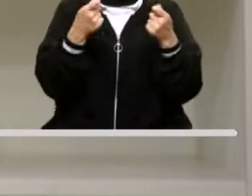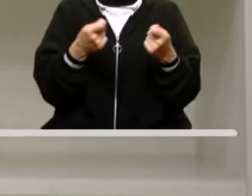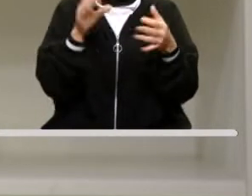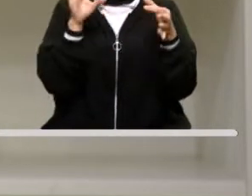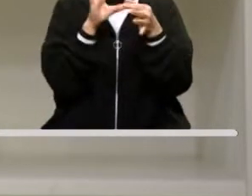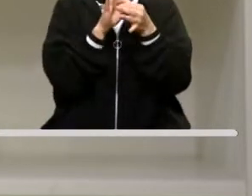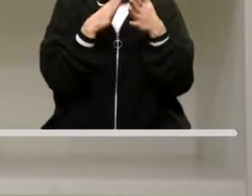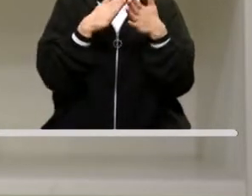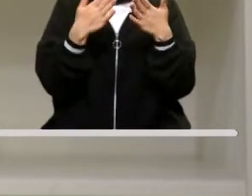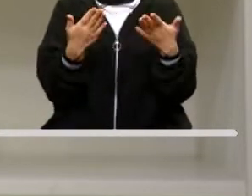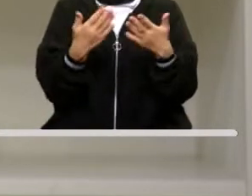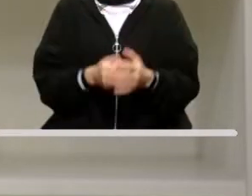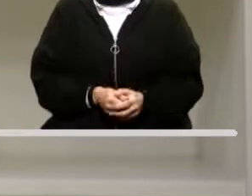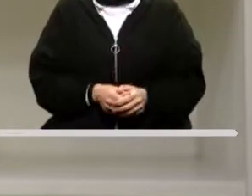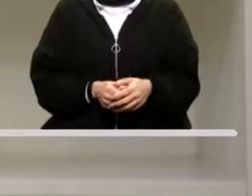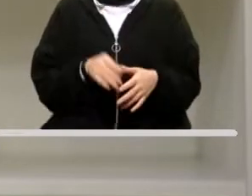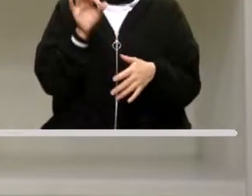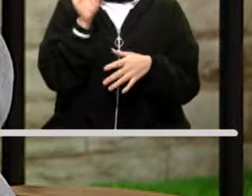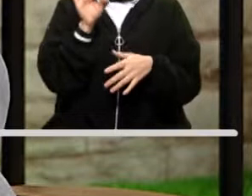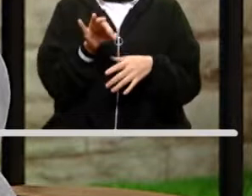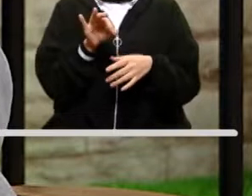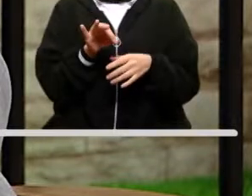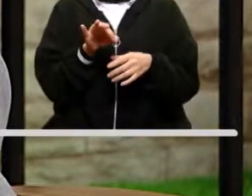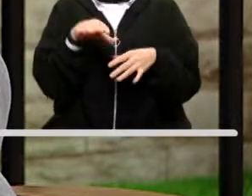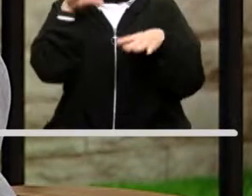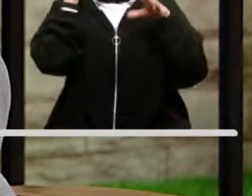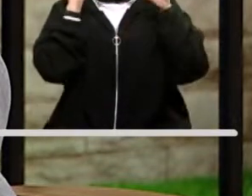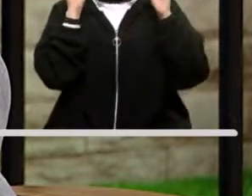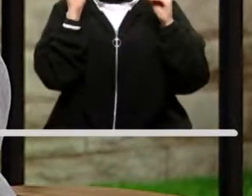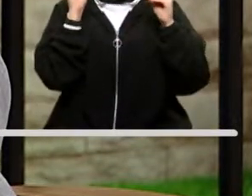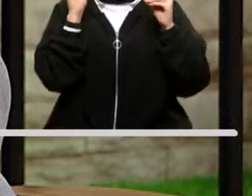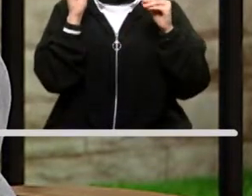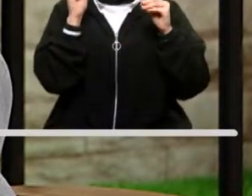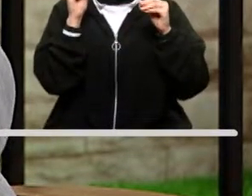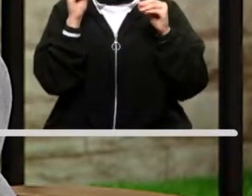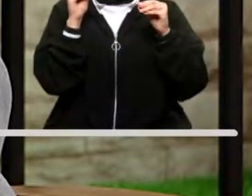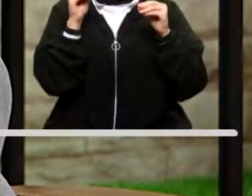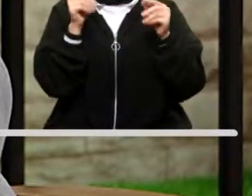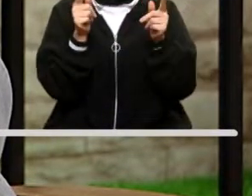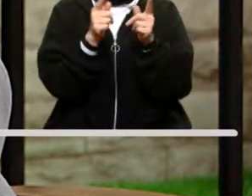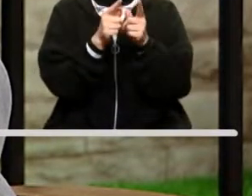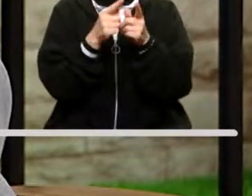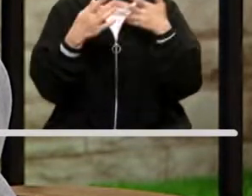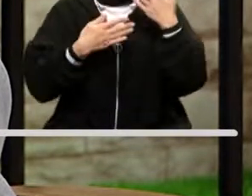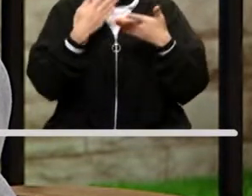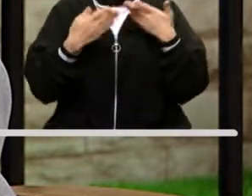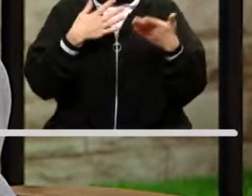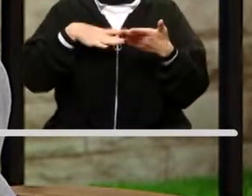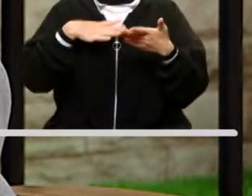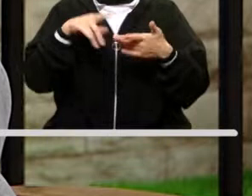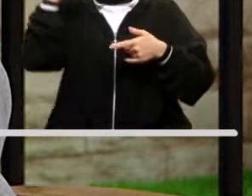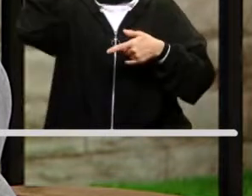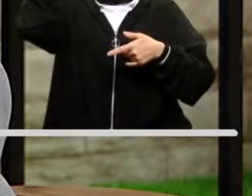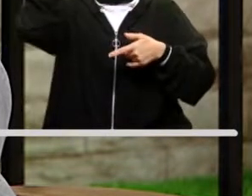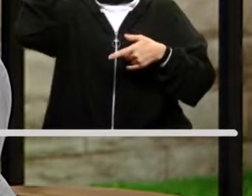ilişkisi nedir hocam? Evet, şimdi öğrenme, şöyle kısa bir tanımlamaya kalkarsak, bilgiyi